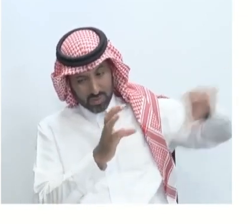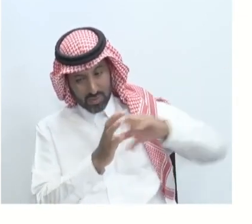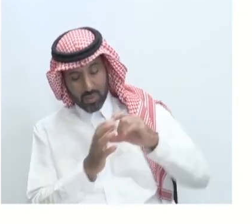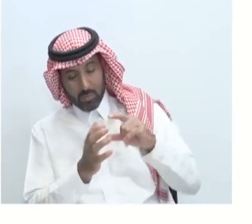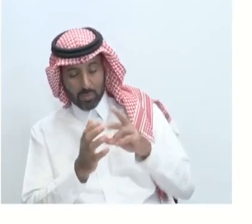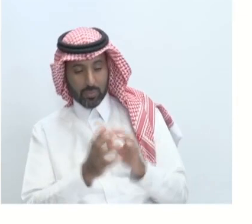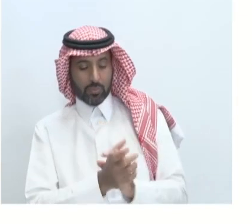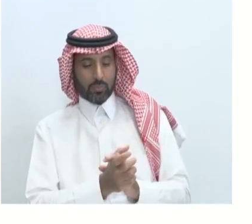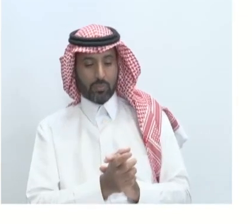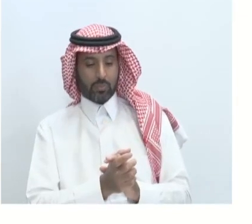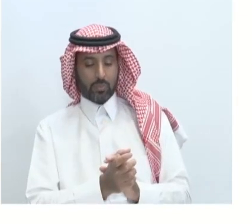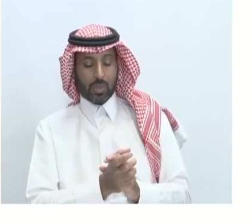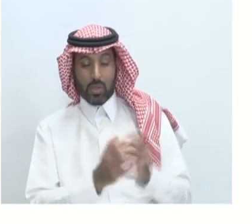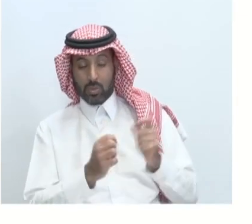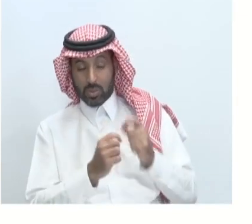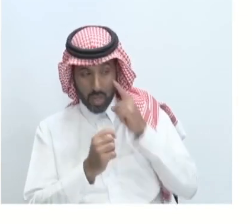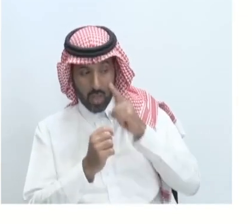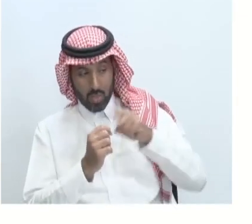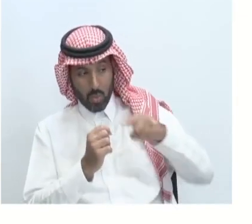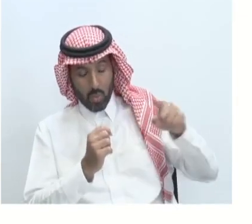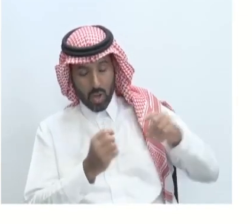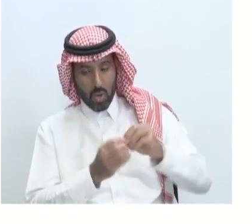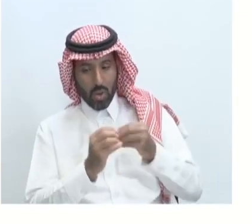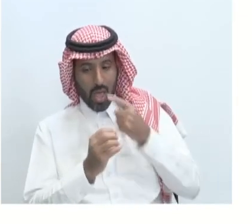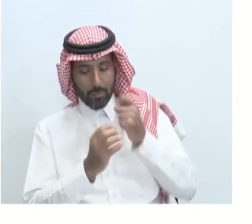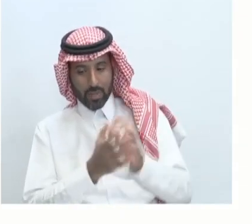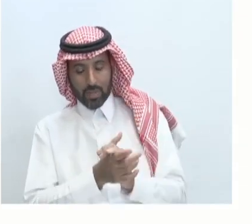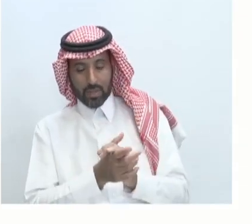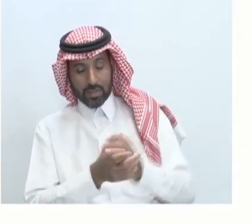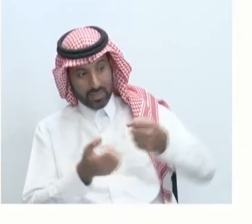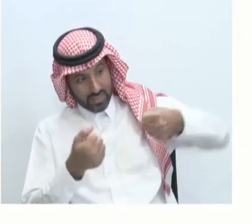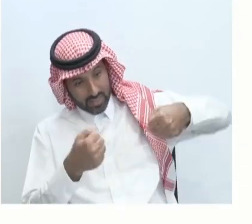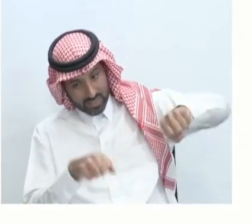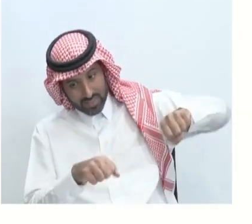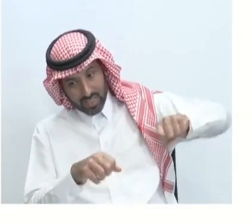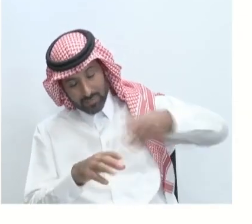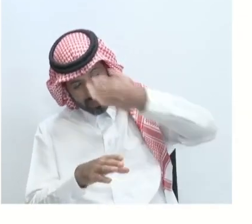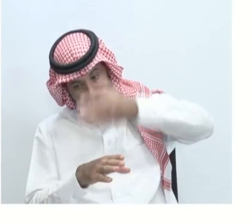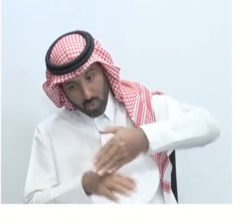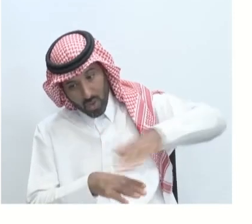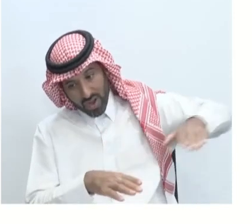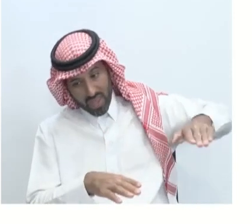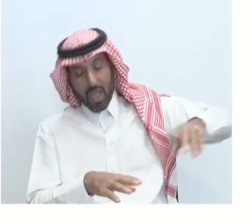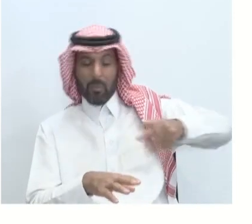المختلفه المكونه للضوء الابيض تنكسر بزوايا